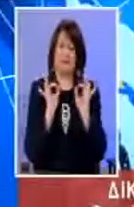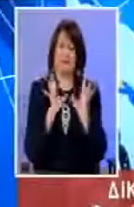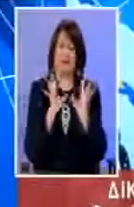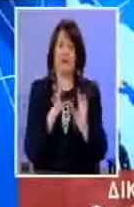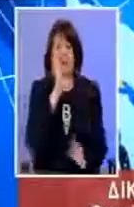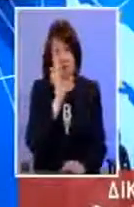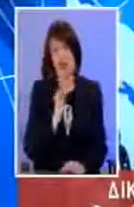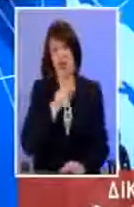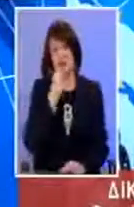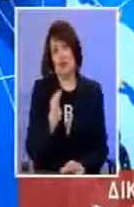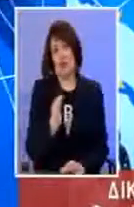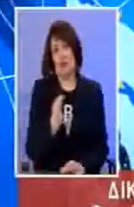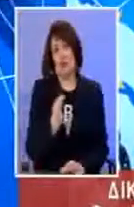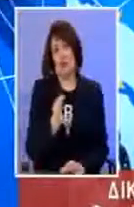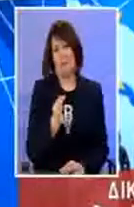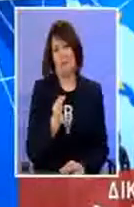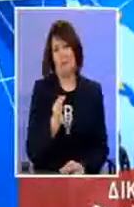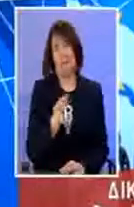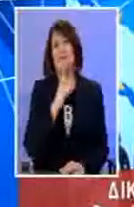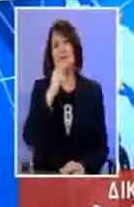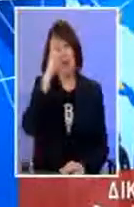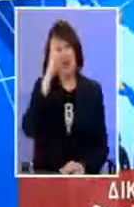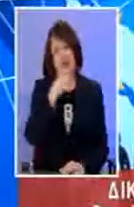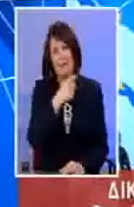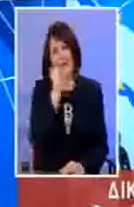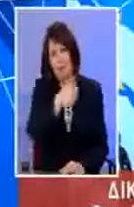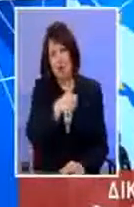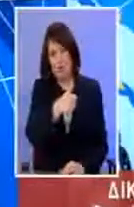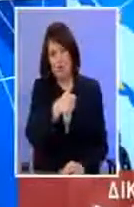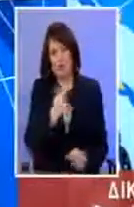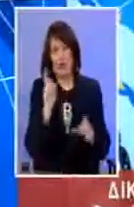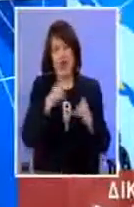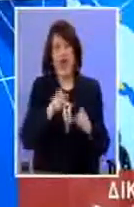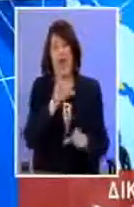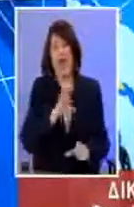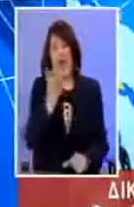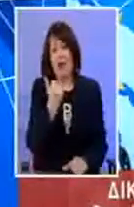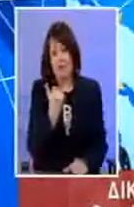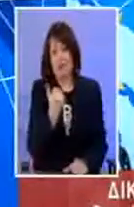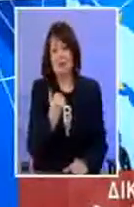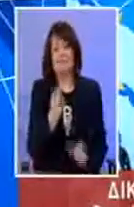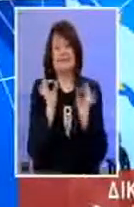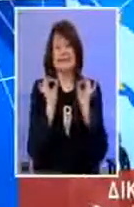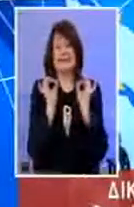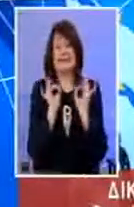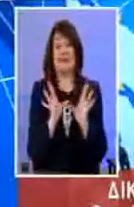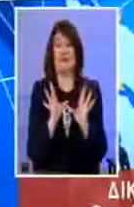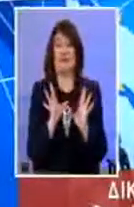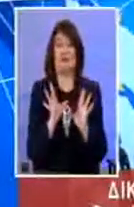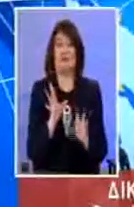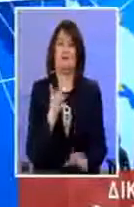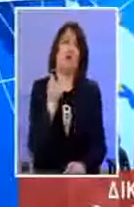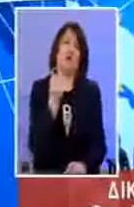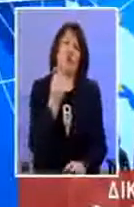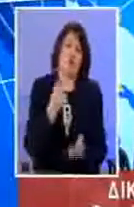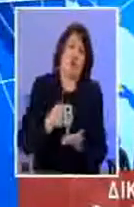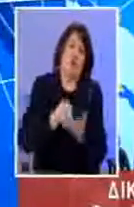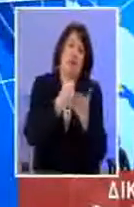Ειλικρινά σας λέω. Και χώρες όπως η Γερμανία μόνες τους, χωρίς την Ευρώπη, δεν είναι τίποτα. Και όχι μόνο για λόγους